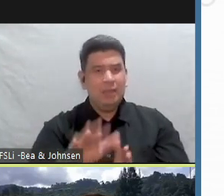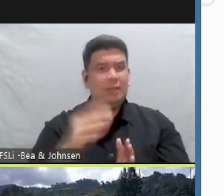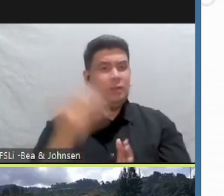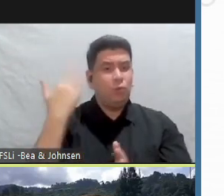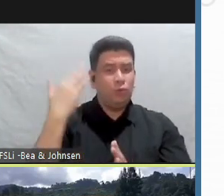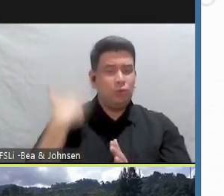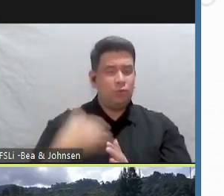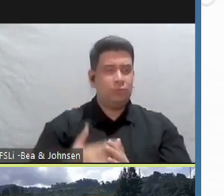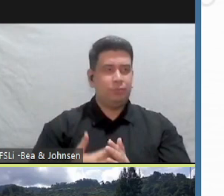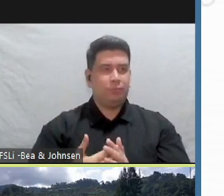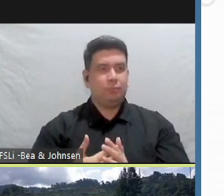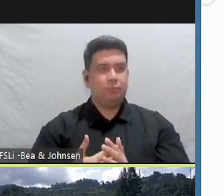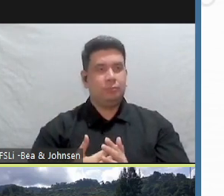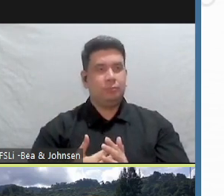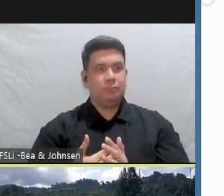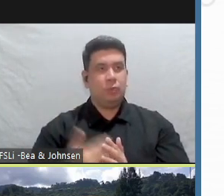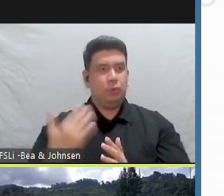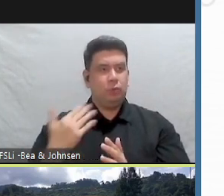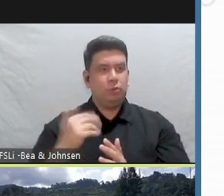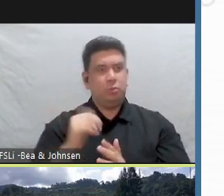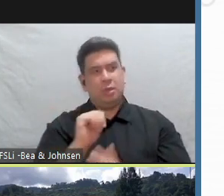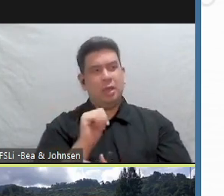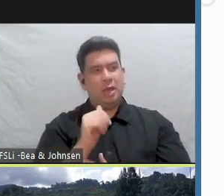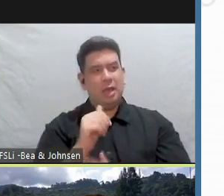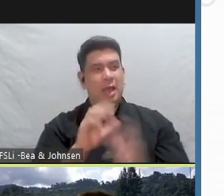mga big books, ng mga kwento.